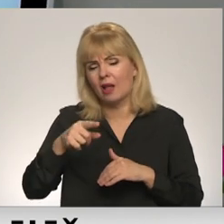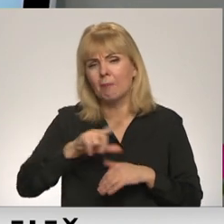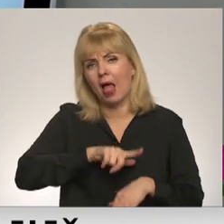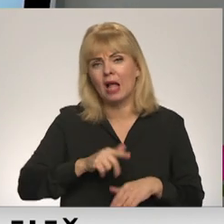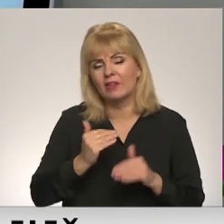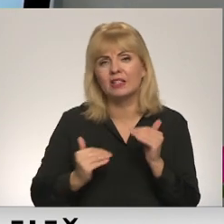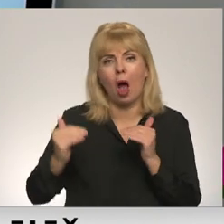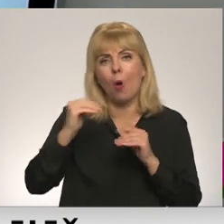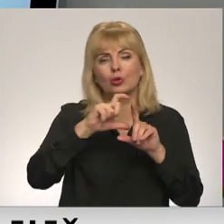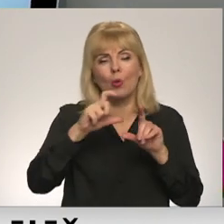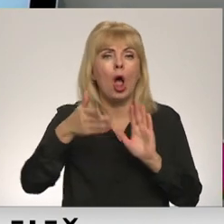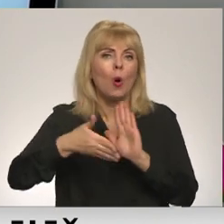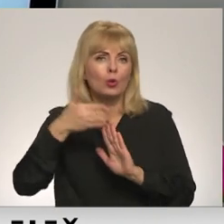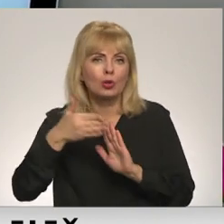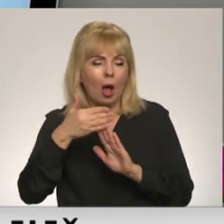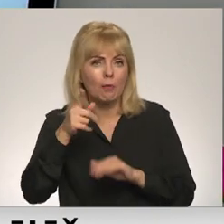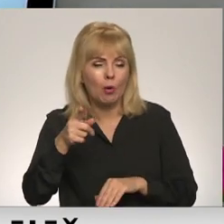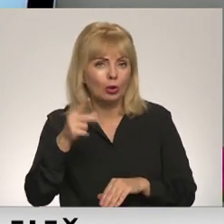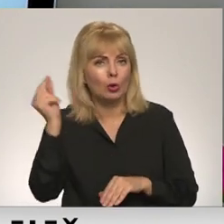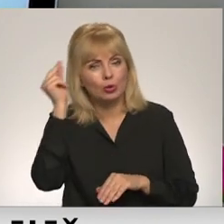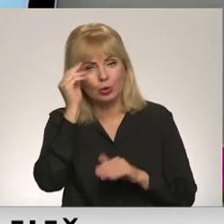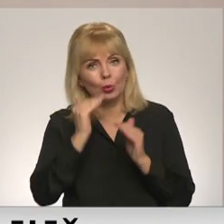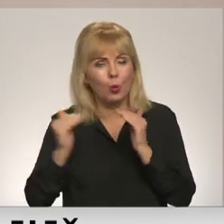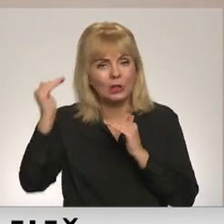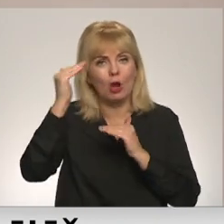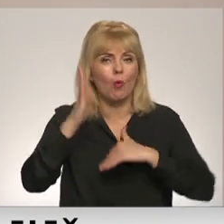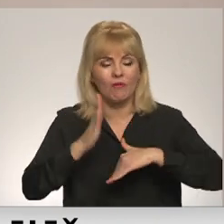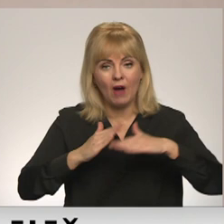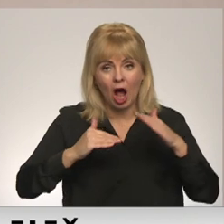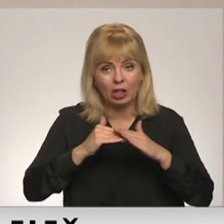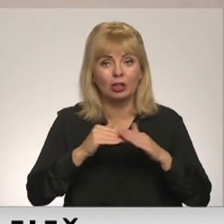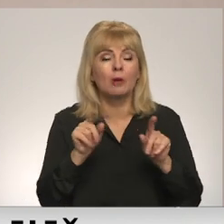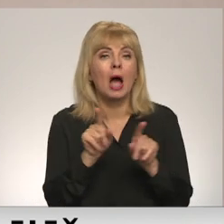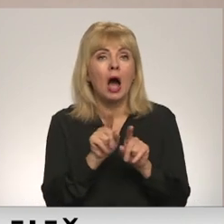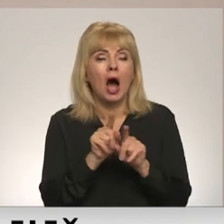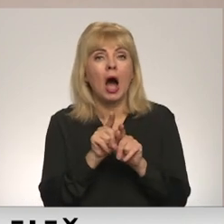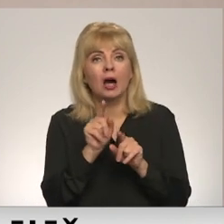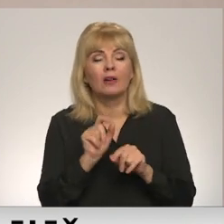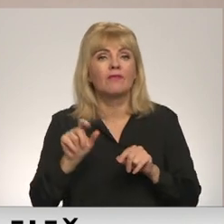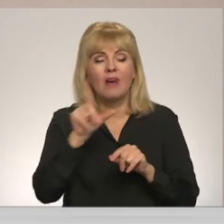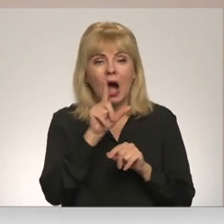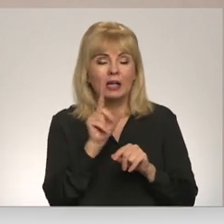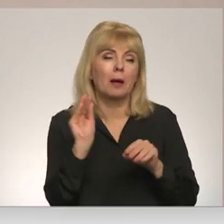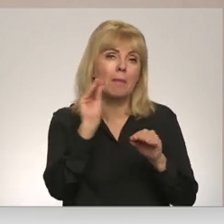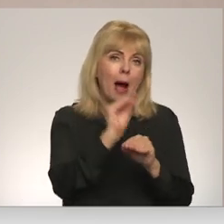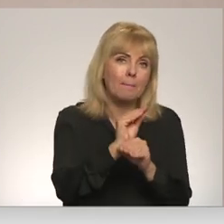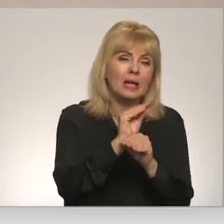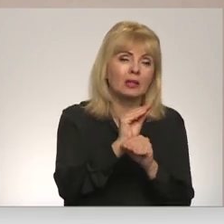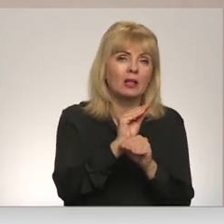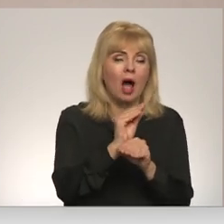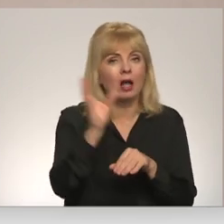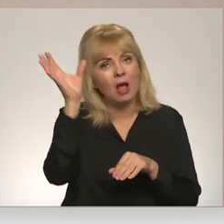augstskolām ir būtiski uzlabot studiju kvalitāti. Tā skaitā šīs padziļināt šīs akadēmiskās zināšanas, ko